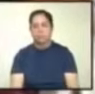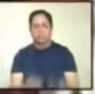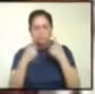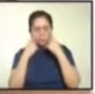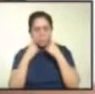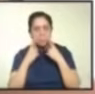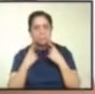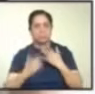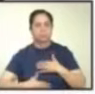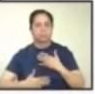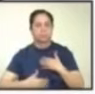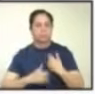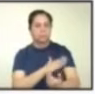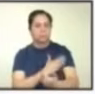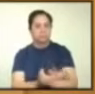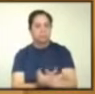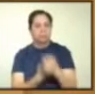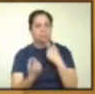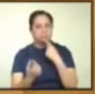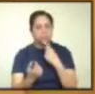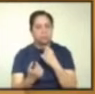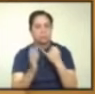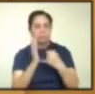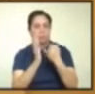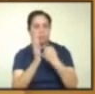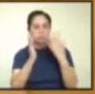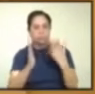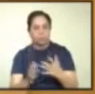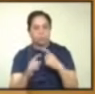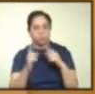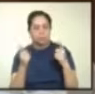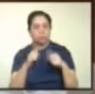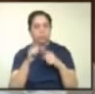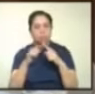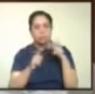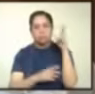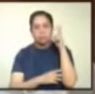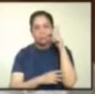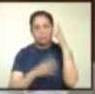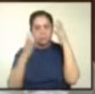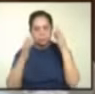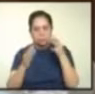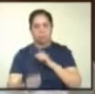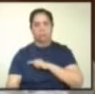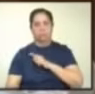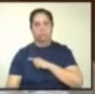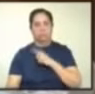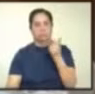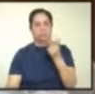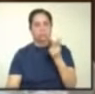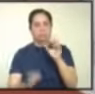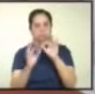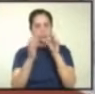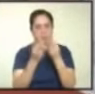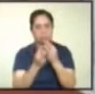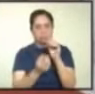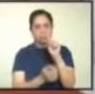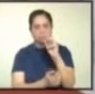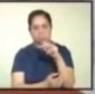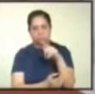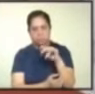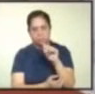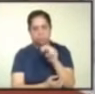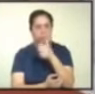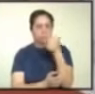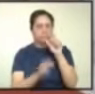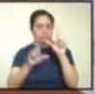Napaiyak sa tuwa ang mga anak ng mga mamamahayag na biktima ng Maguindanao Massacre nang marinig ang hatol na guilty sa magkakaanak na Ampatuan at iba